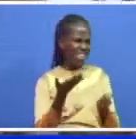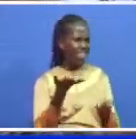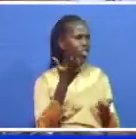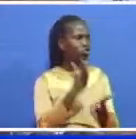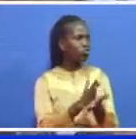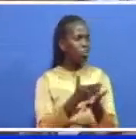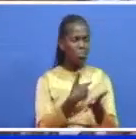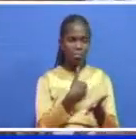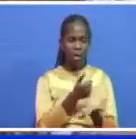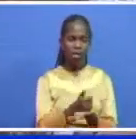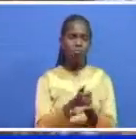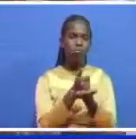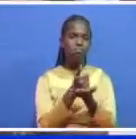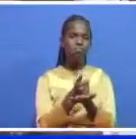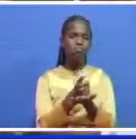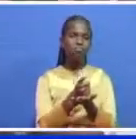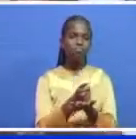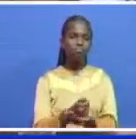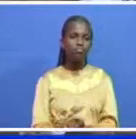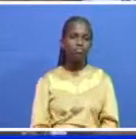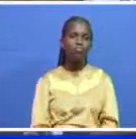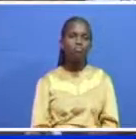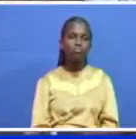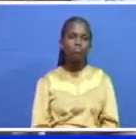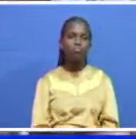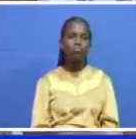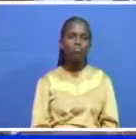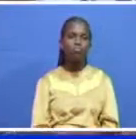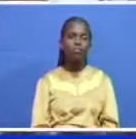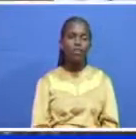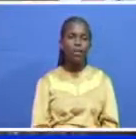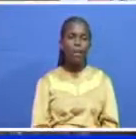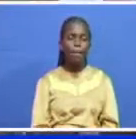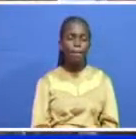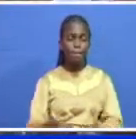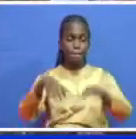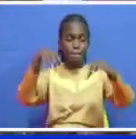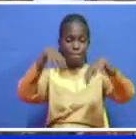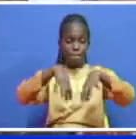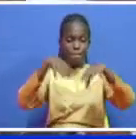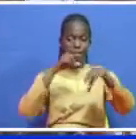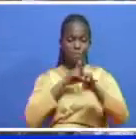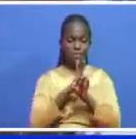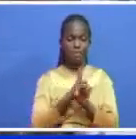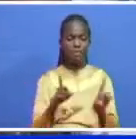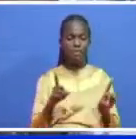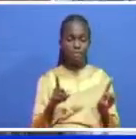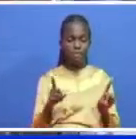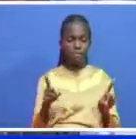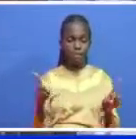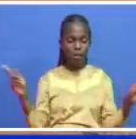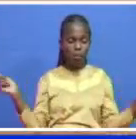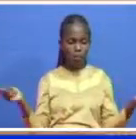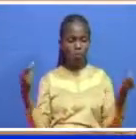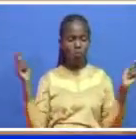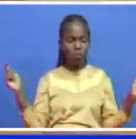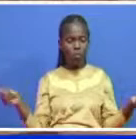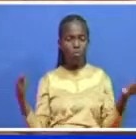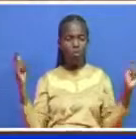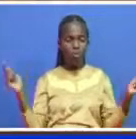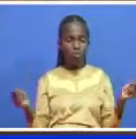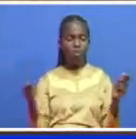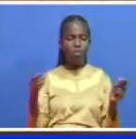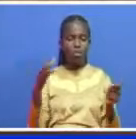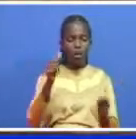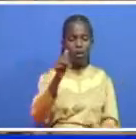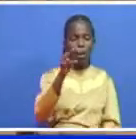Nisaidie. Sawa. Manena unga. Mbua nena uye indi aithi mangamile no mainde na kwethi angamile sio kaunti ya